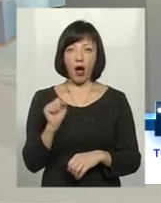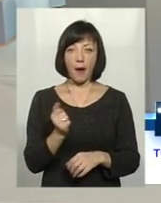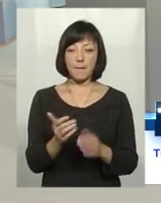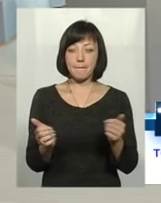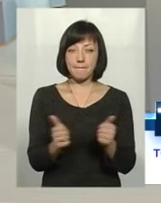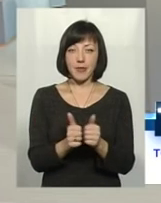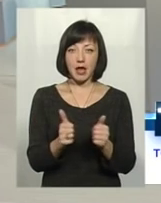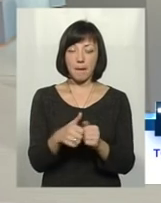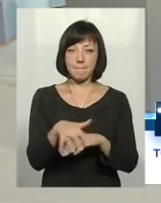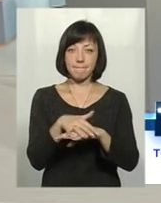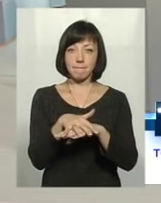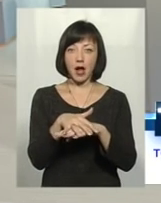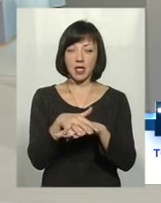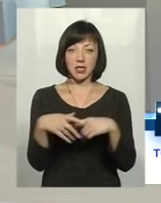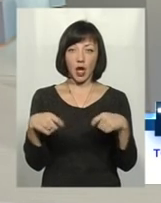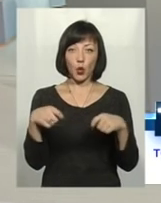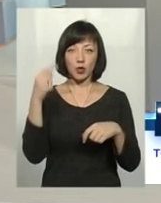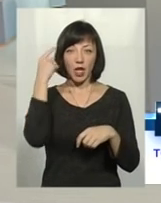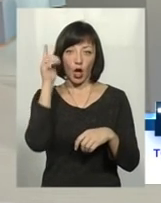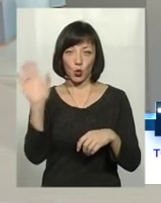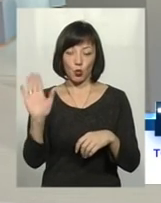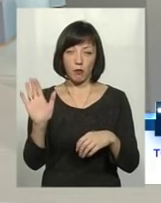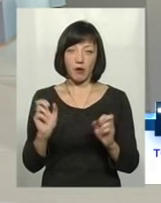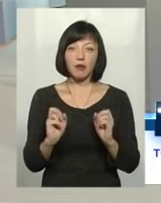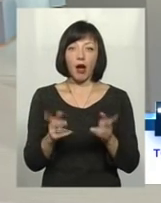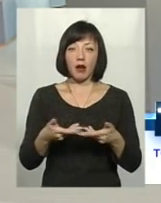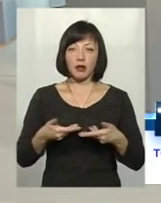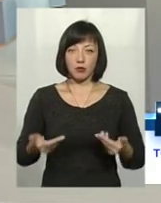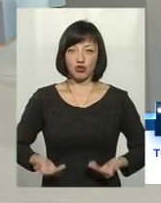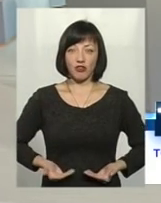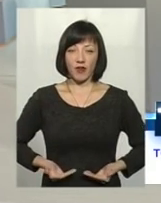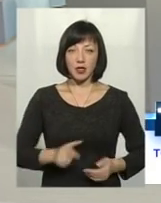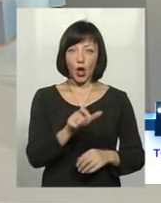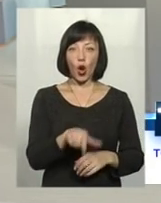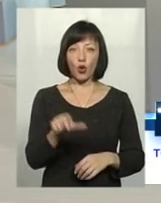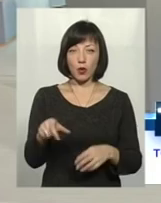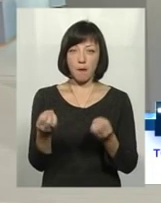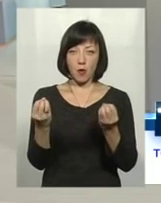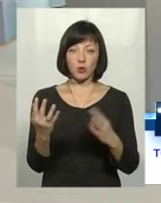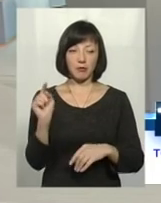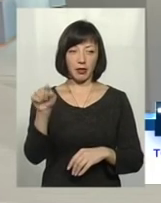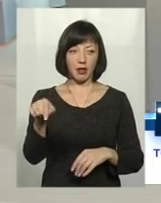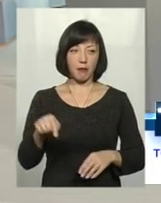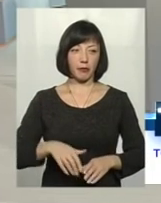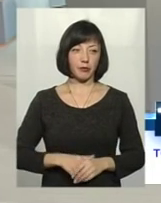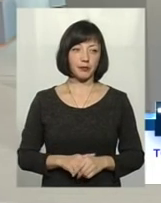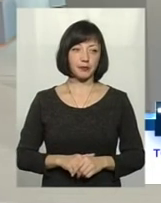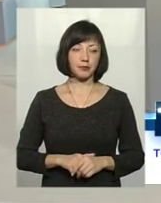біля базара навіть ніхто не думає, як же ж нам живеться людям простим там.